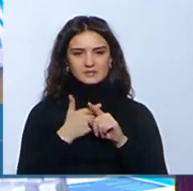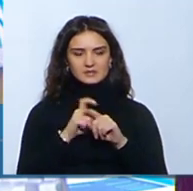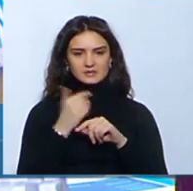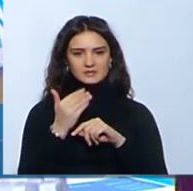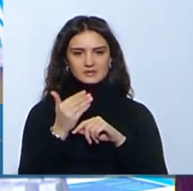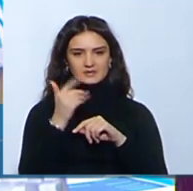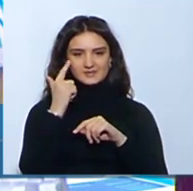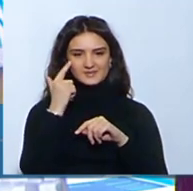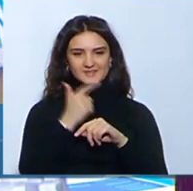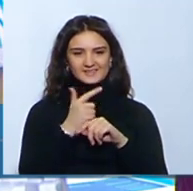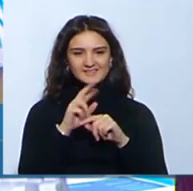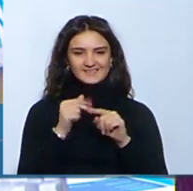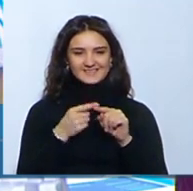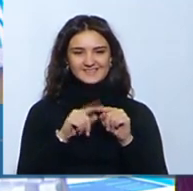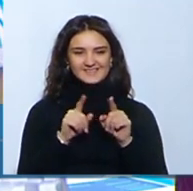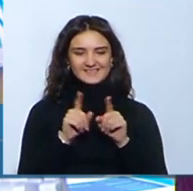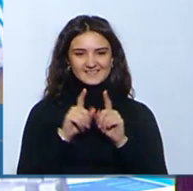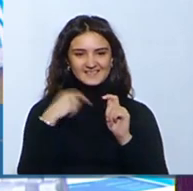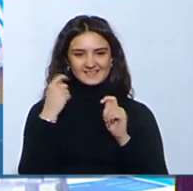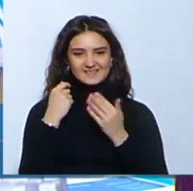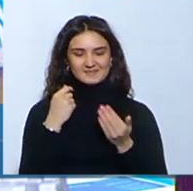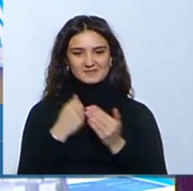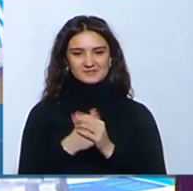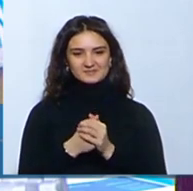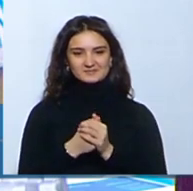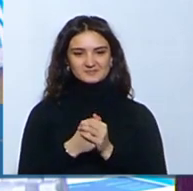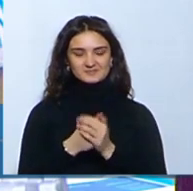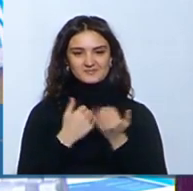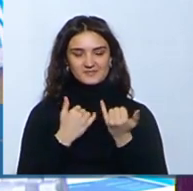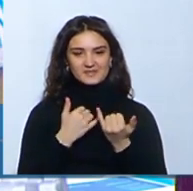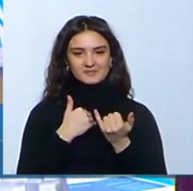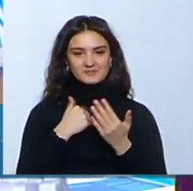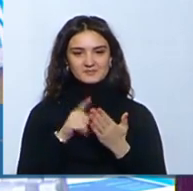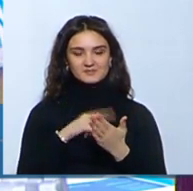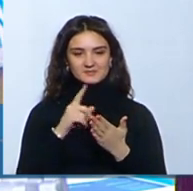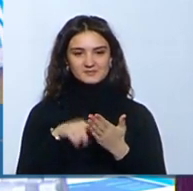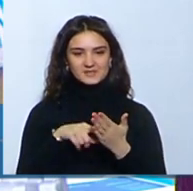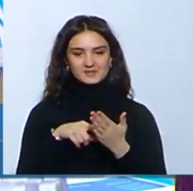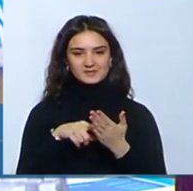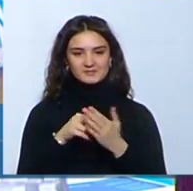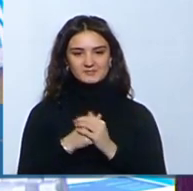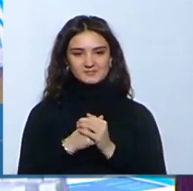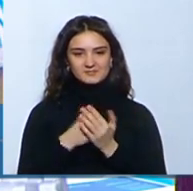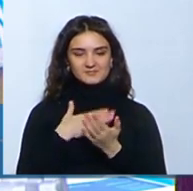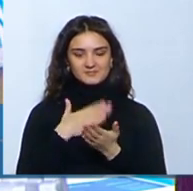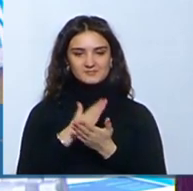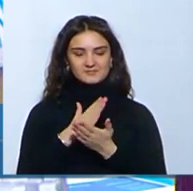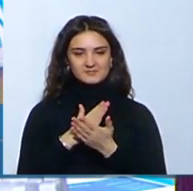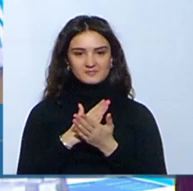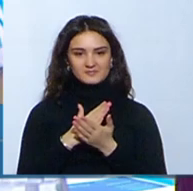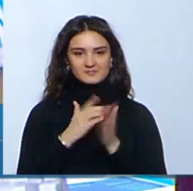ასეთი ნიჭიერების და ასეთი გადაცემი. მადლობა, მადლობა. ეხლა კითხვა მინდა ჩემო კარგო დავსვა. დიახ. მე ვარ